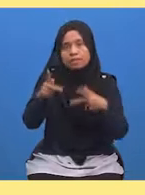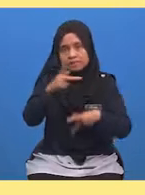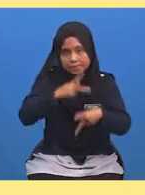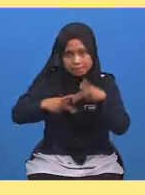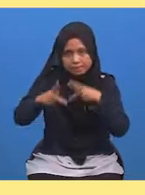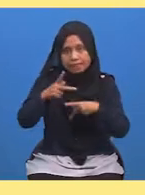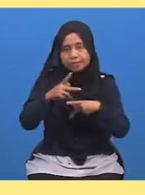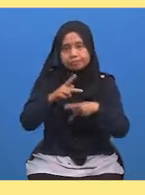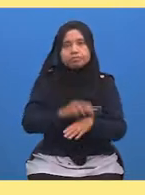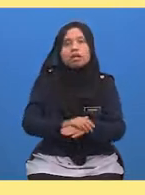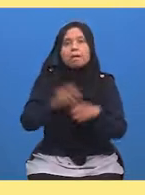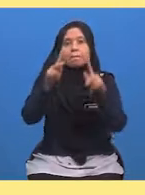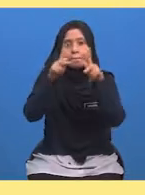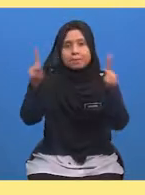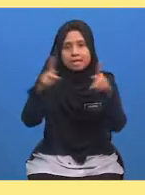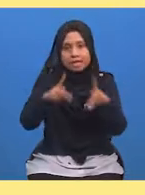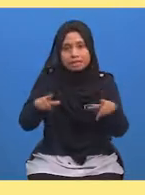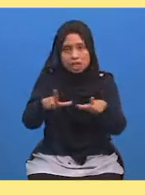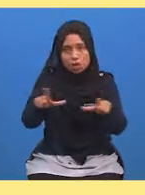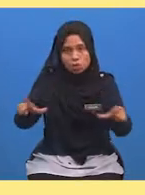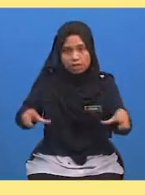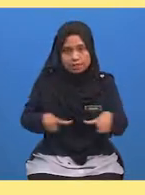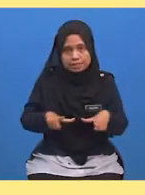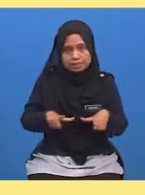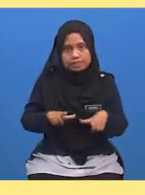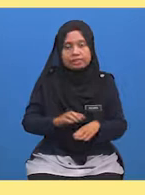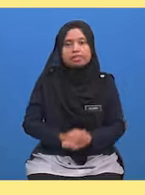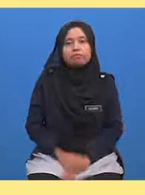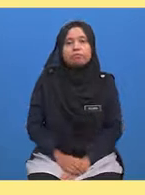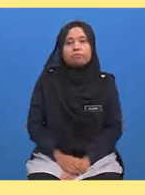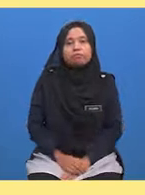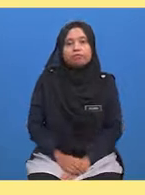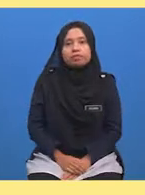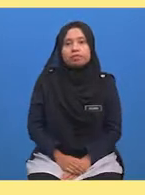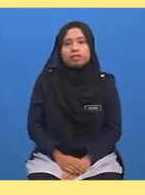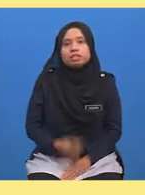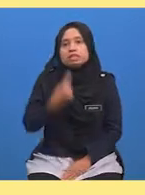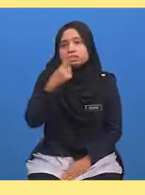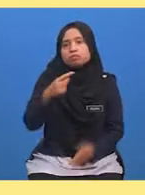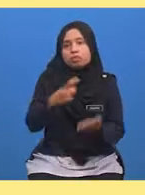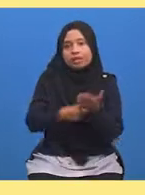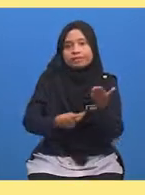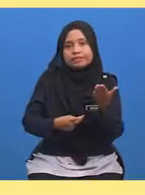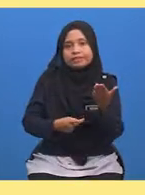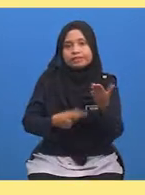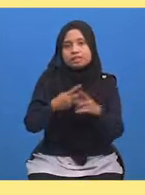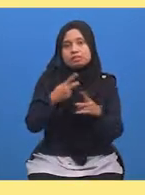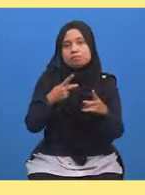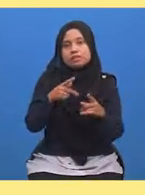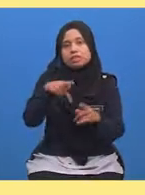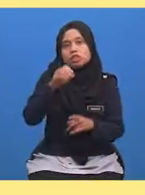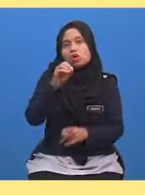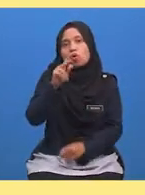pasaran, pelan lokasi, tapak kilang atau perniagaan, sebut harga daripada